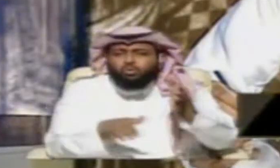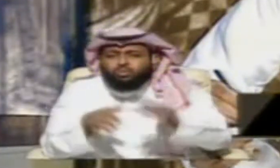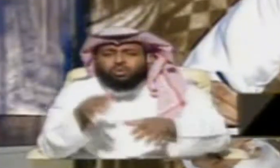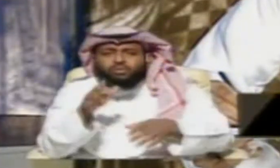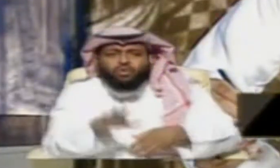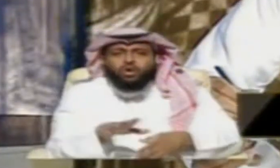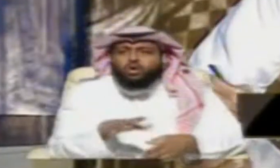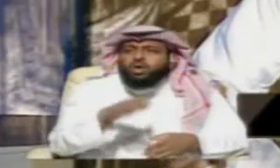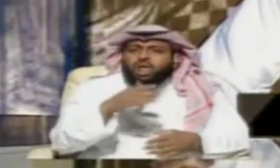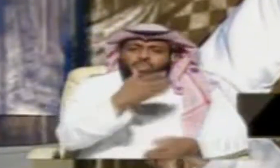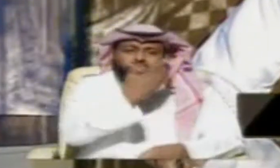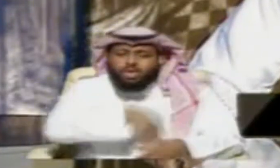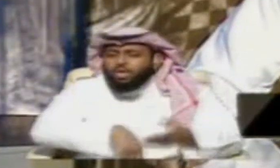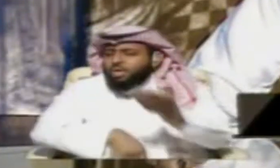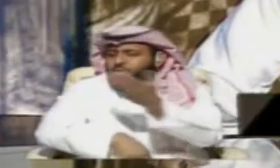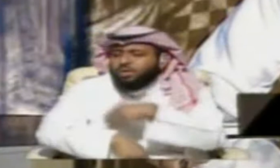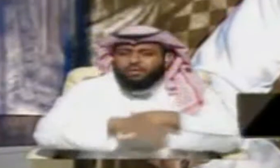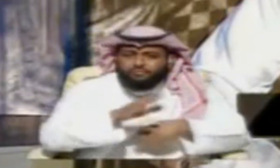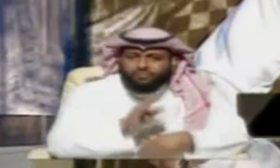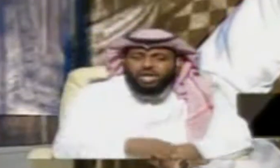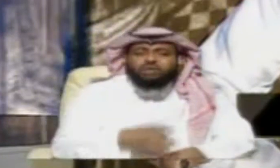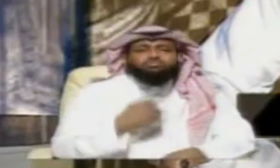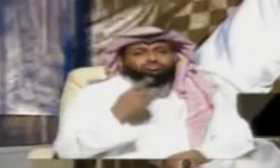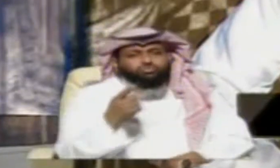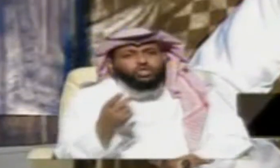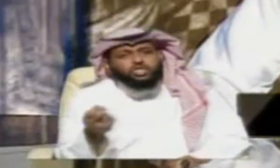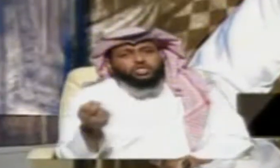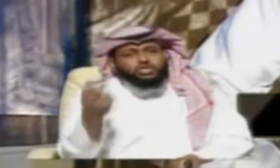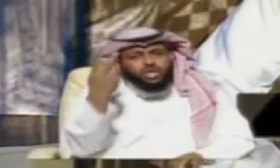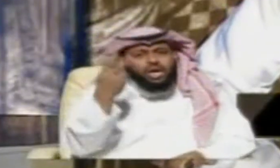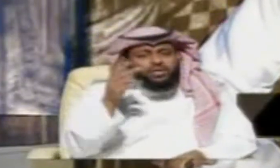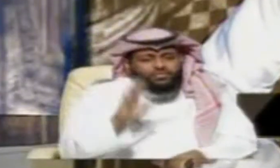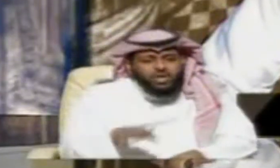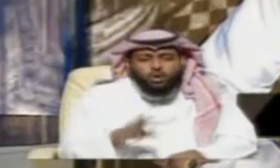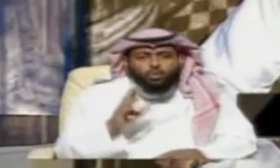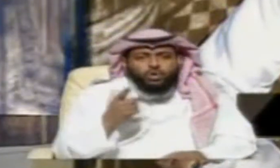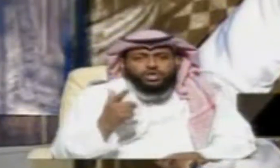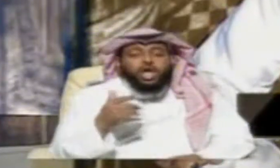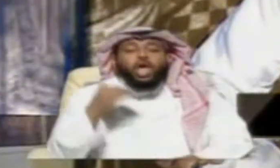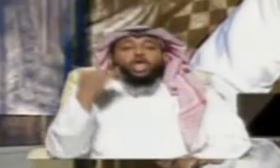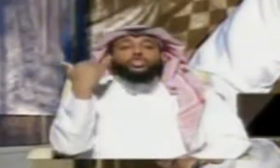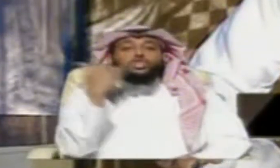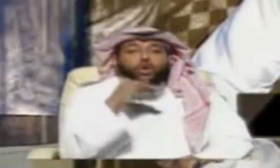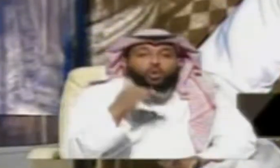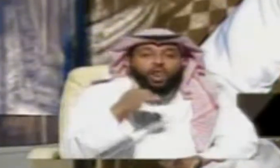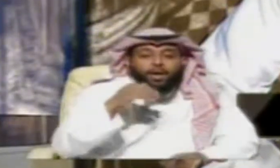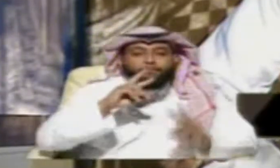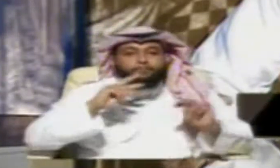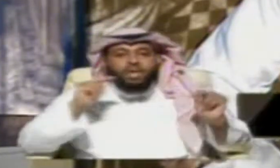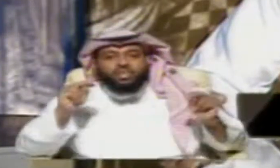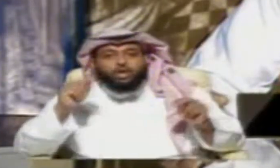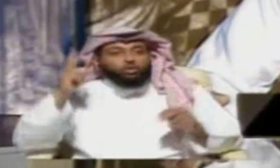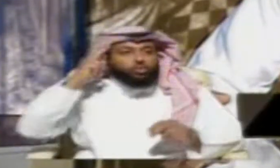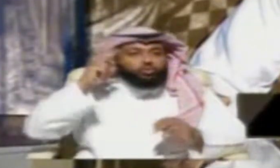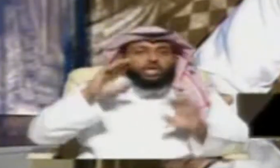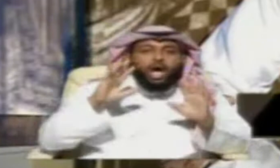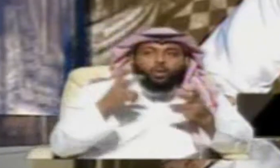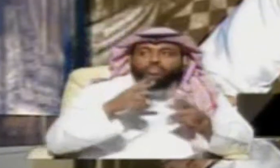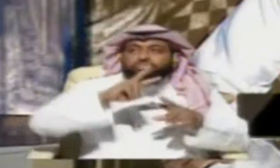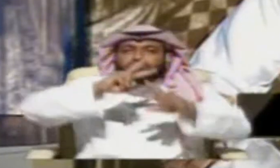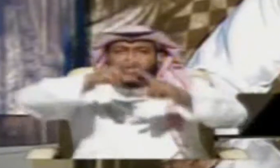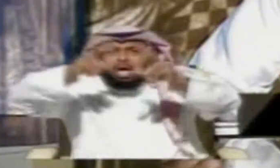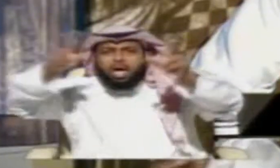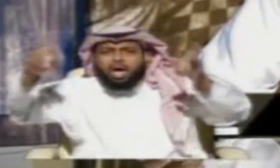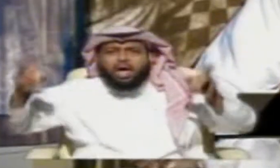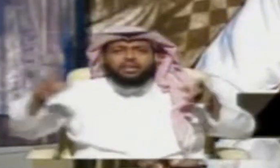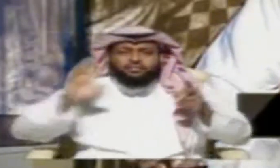لا يفتح الدول العربية مستشفياتهم ودور العلاج ويرسل طائرات